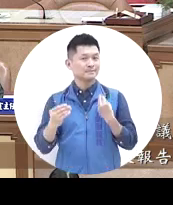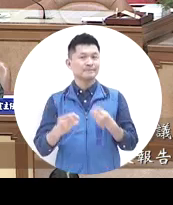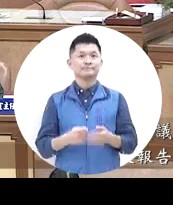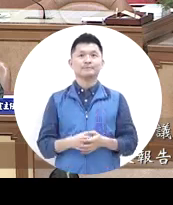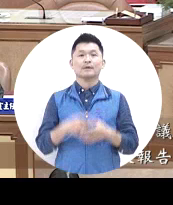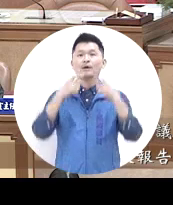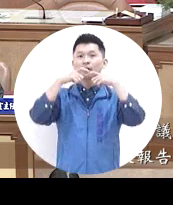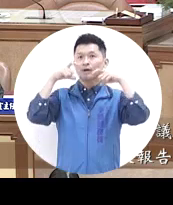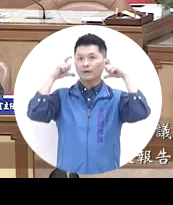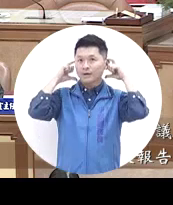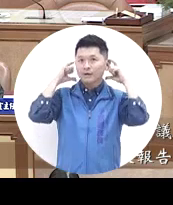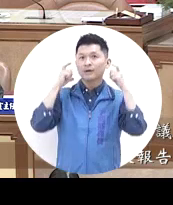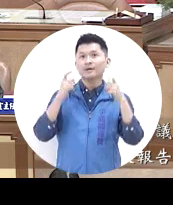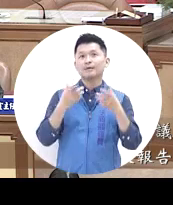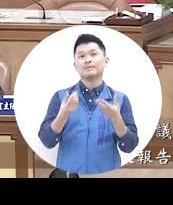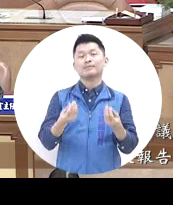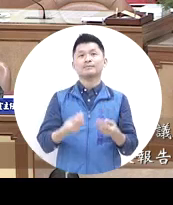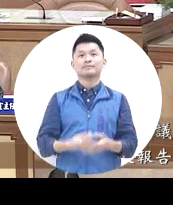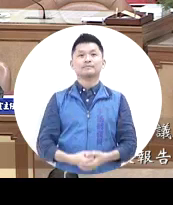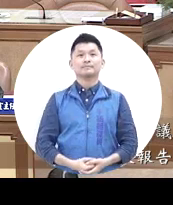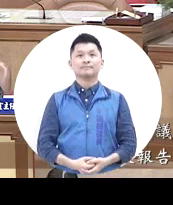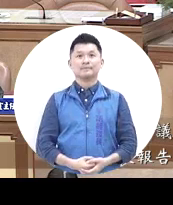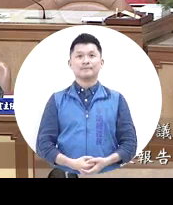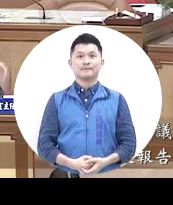挂口罩。